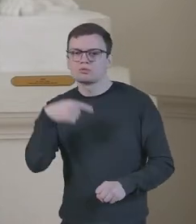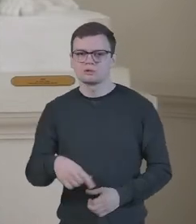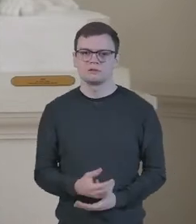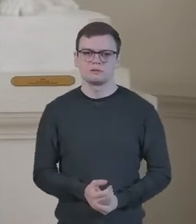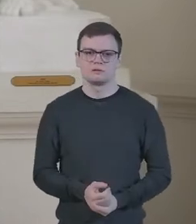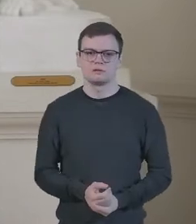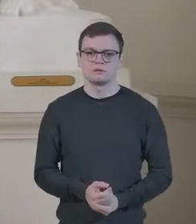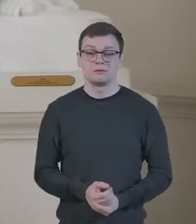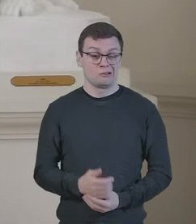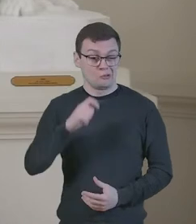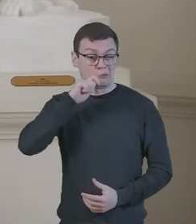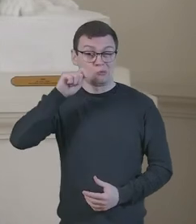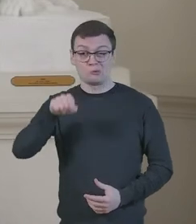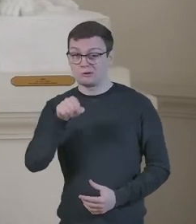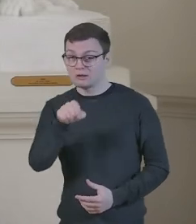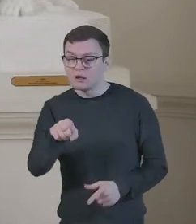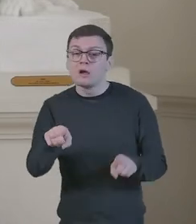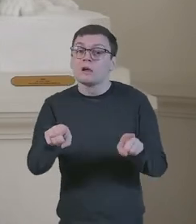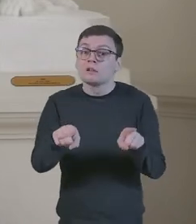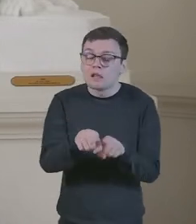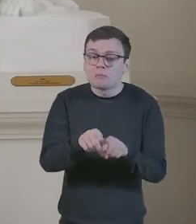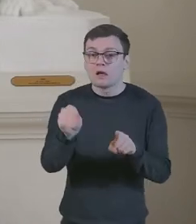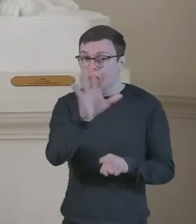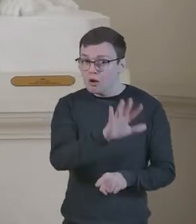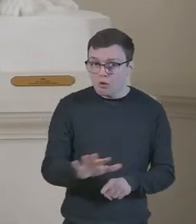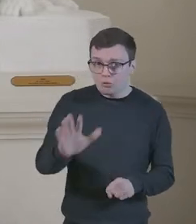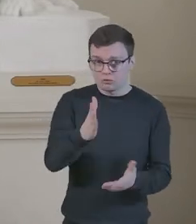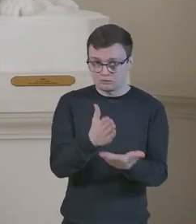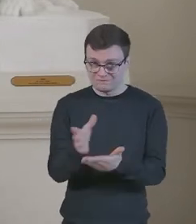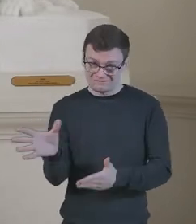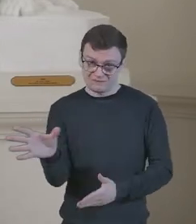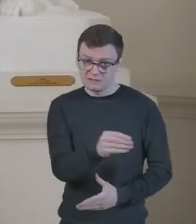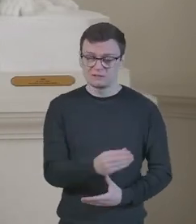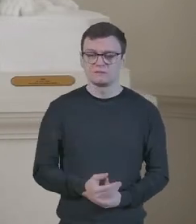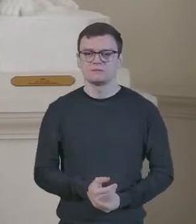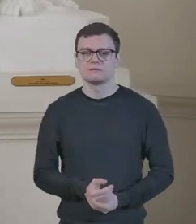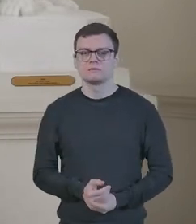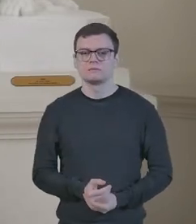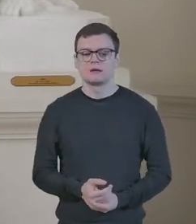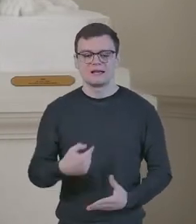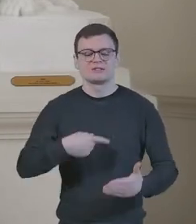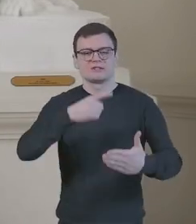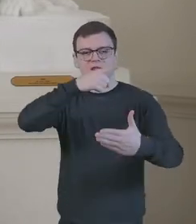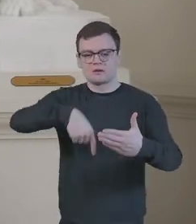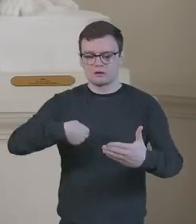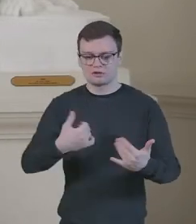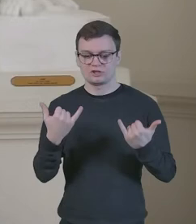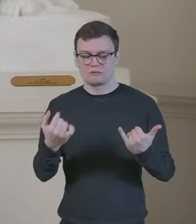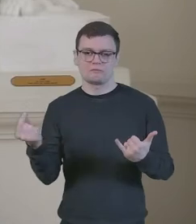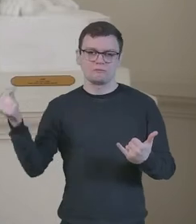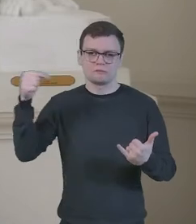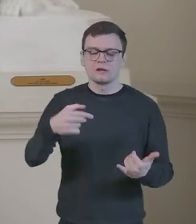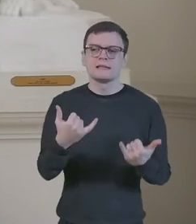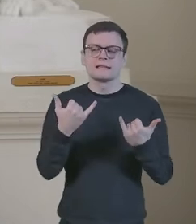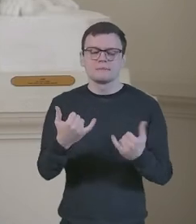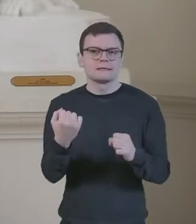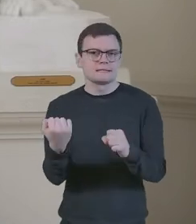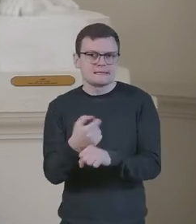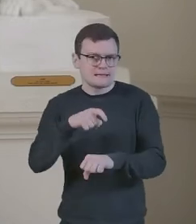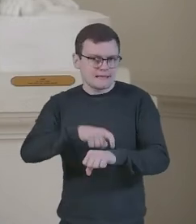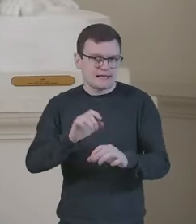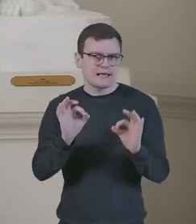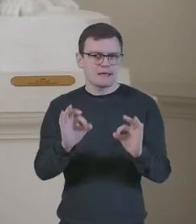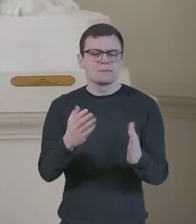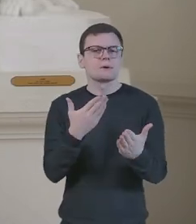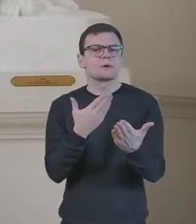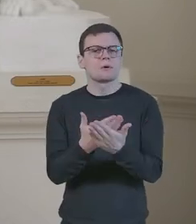didelis pavojus ir tai nutinka dėl Rusijos. Ir manau, kad mano vizitas šiandien yra